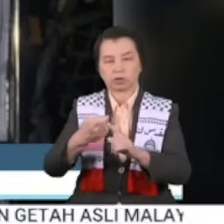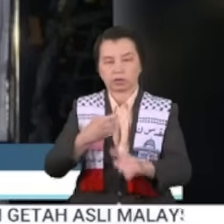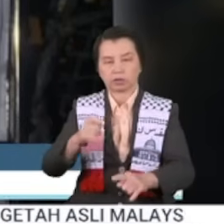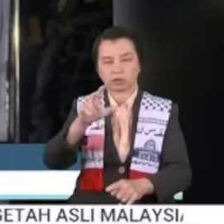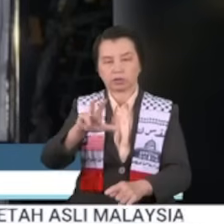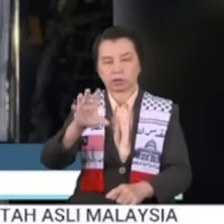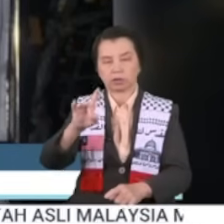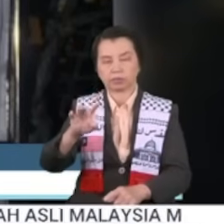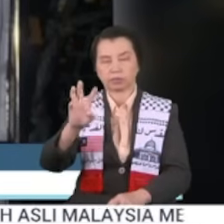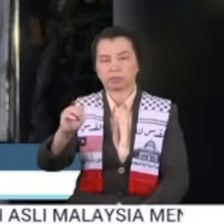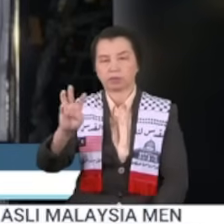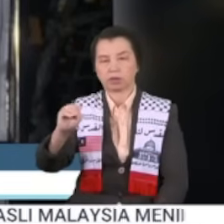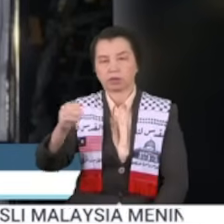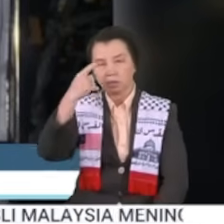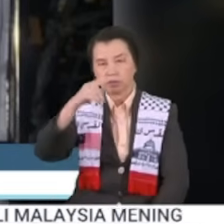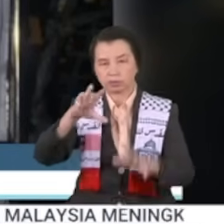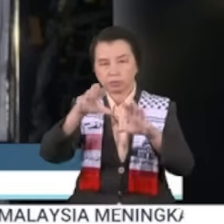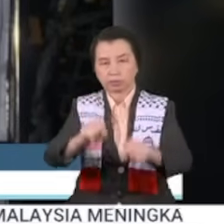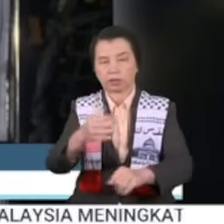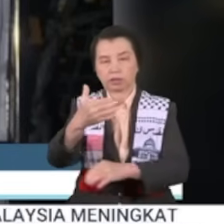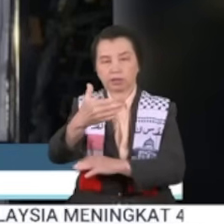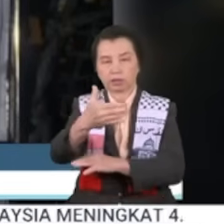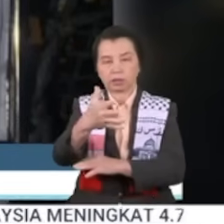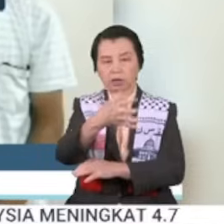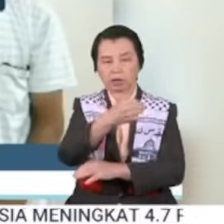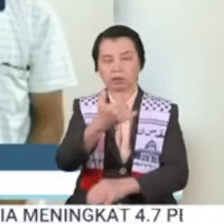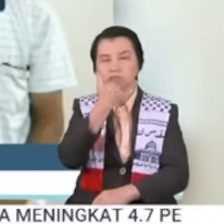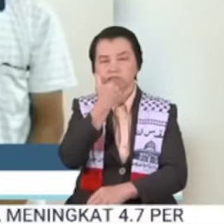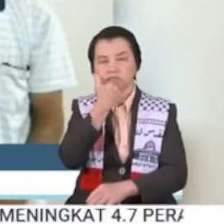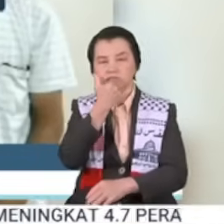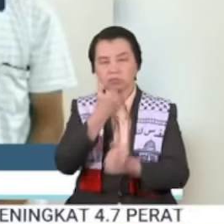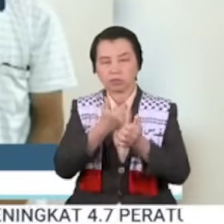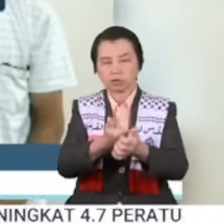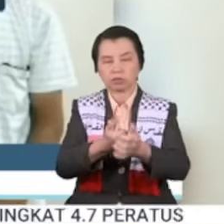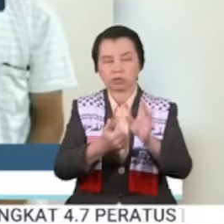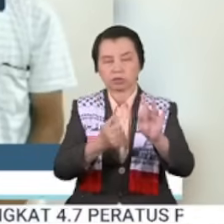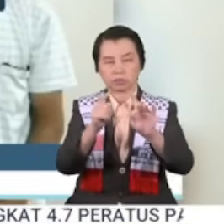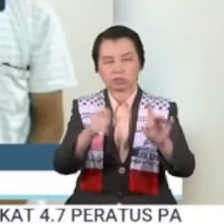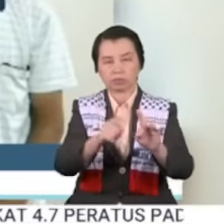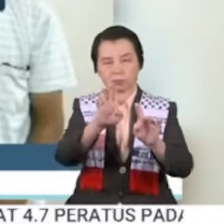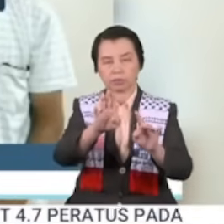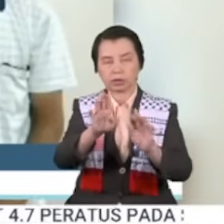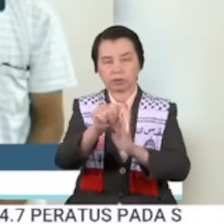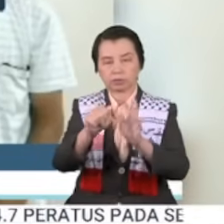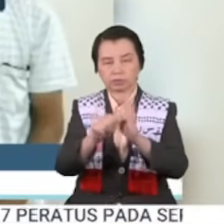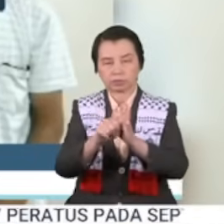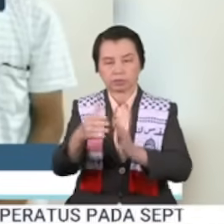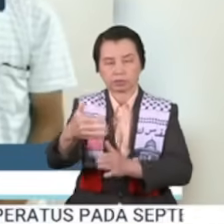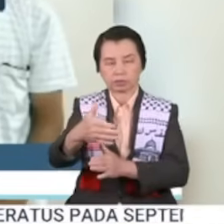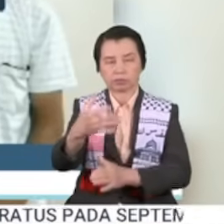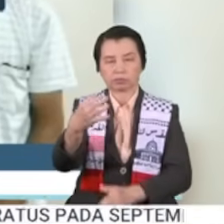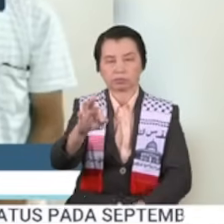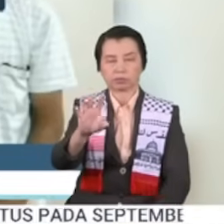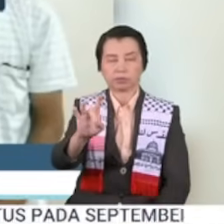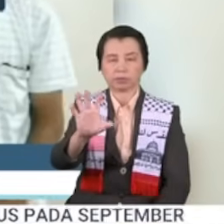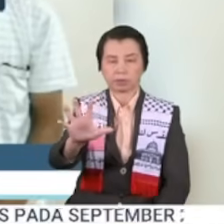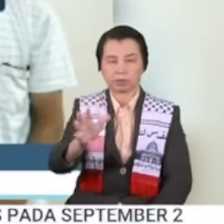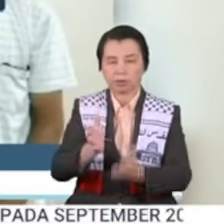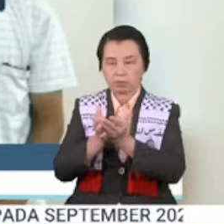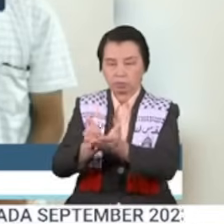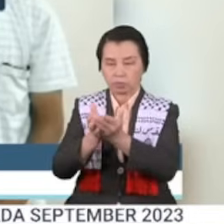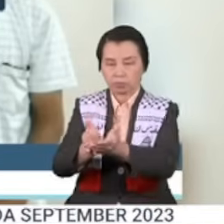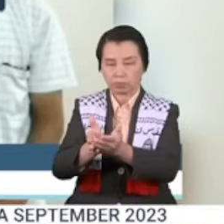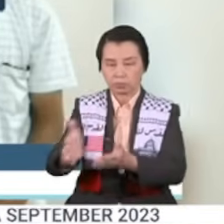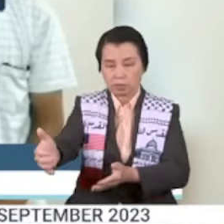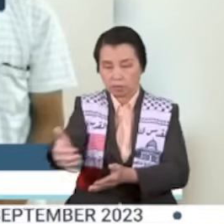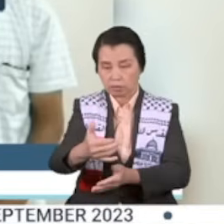38 mm untuk menangkap ikan dan menyalahi seksyen 8 B akta perikanan 1985 bot serta